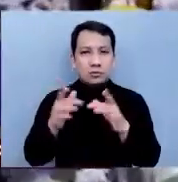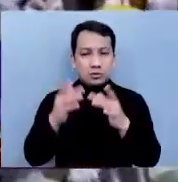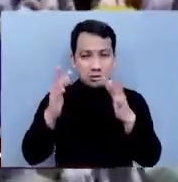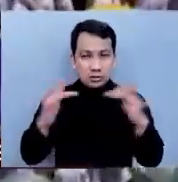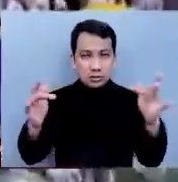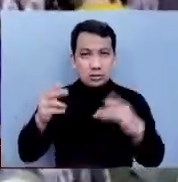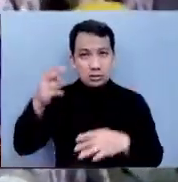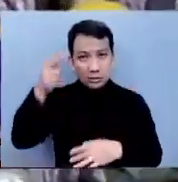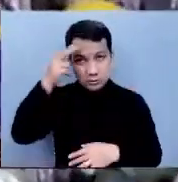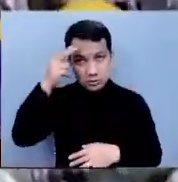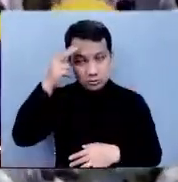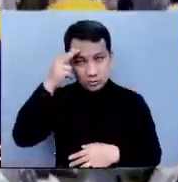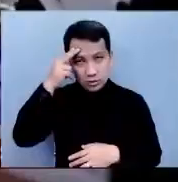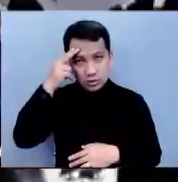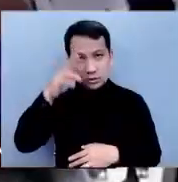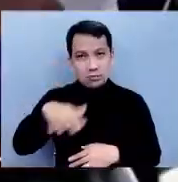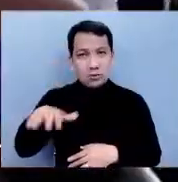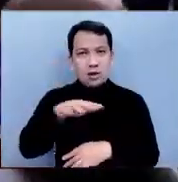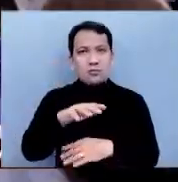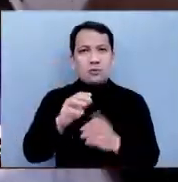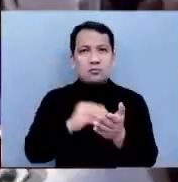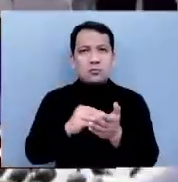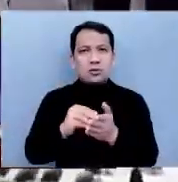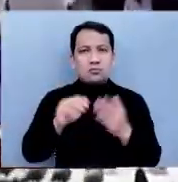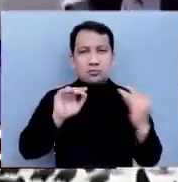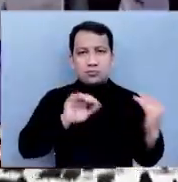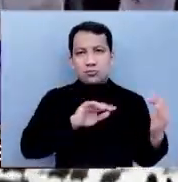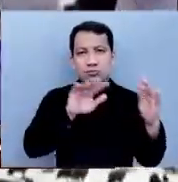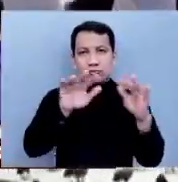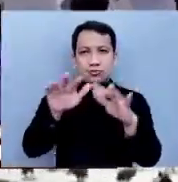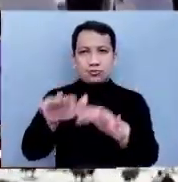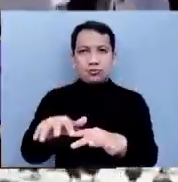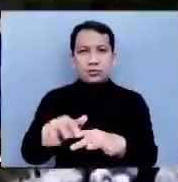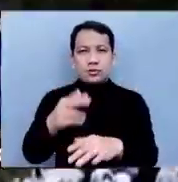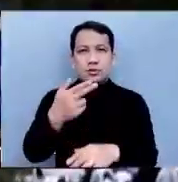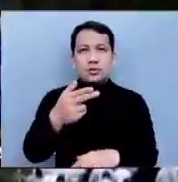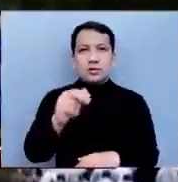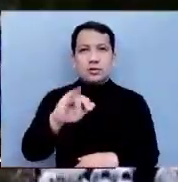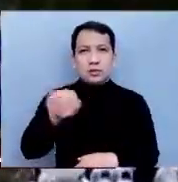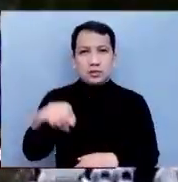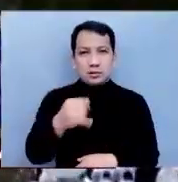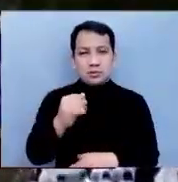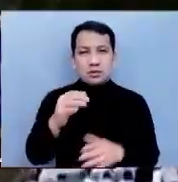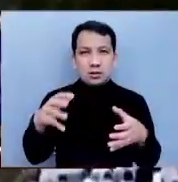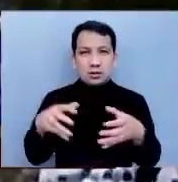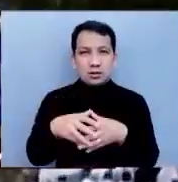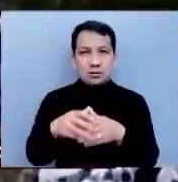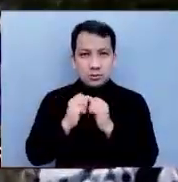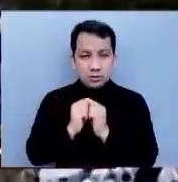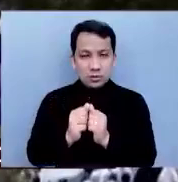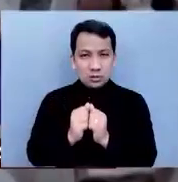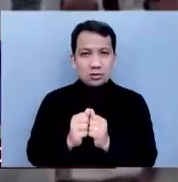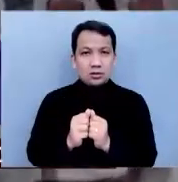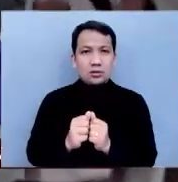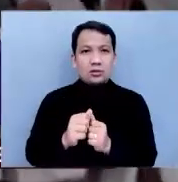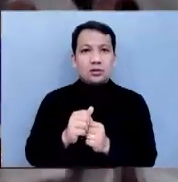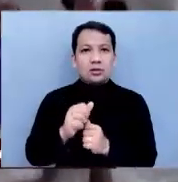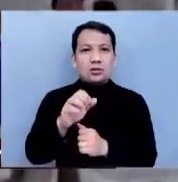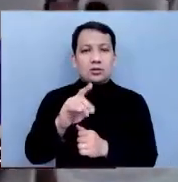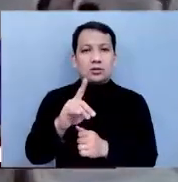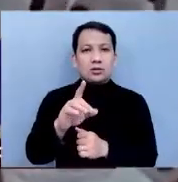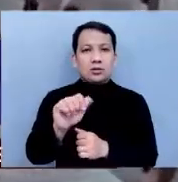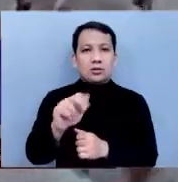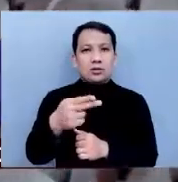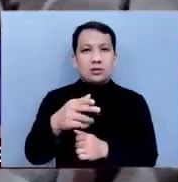Arabia, milyong-milyong Muslim ang nagtipon-tipon para sa Hajj pilgrimage na bahagi ng pagunita sa Eid al-Adha. Taimtim